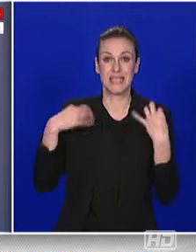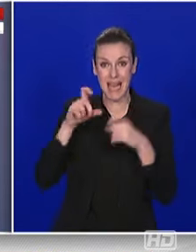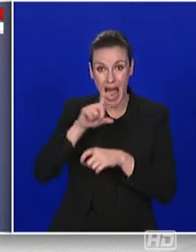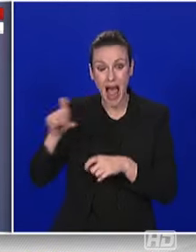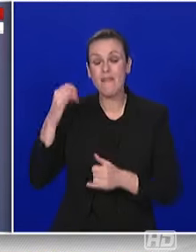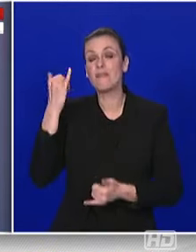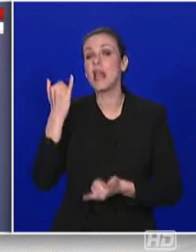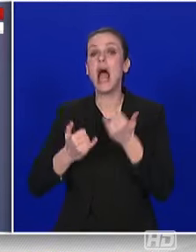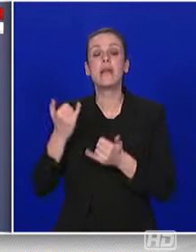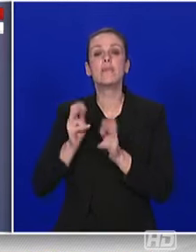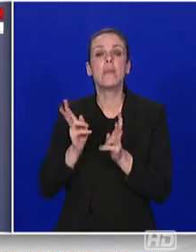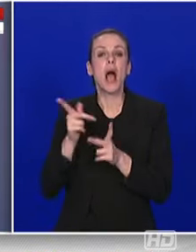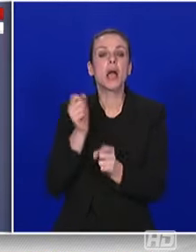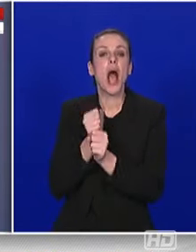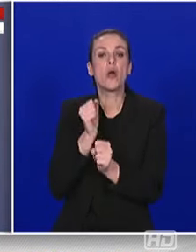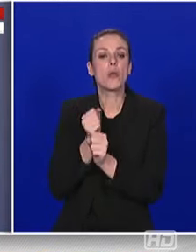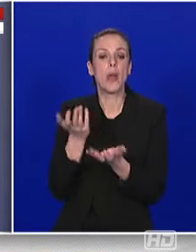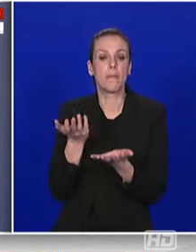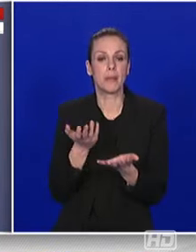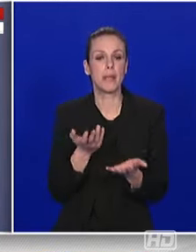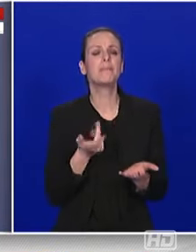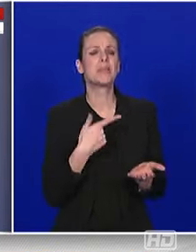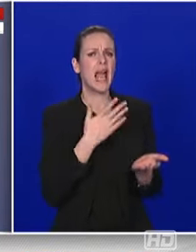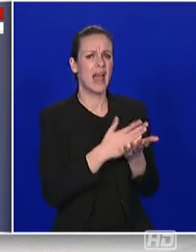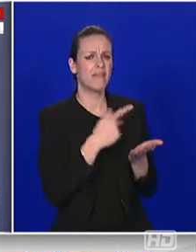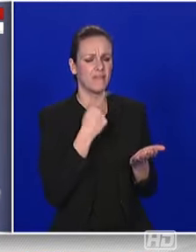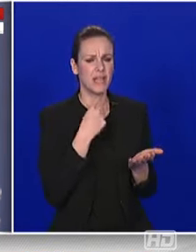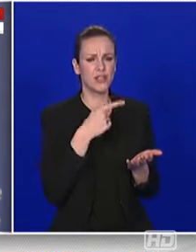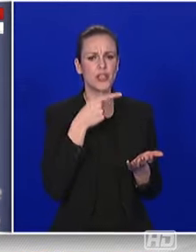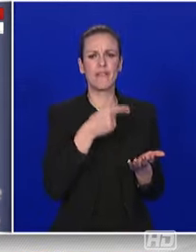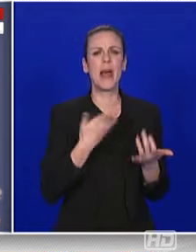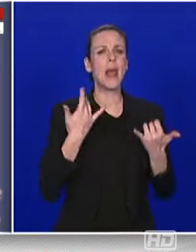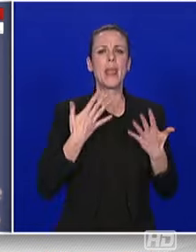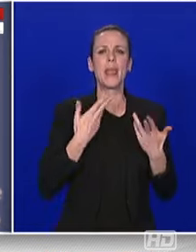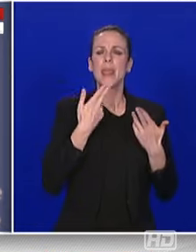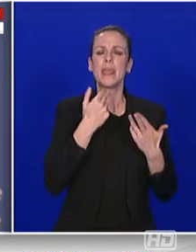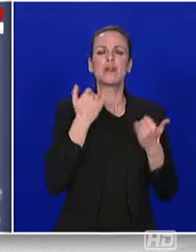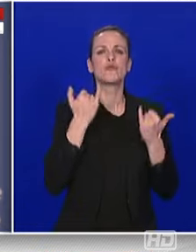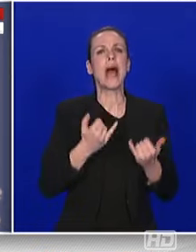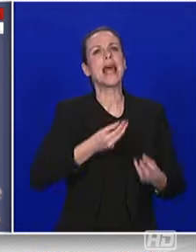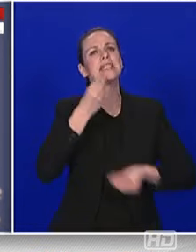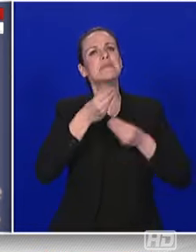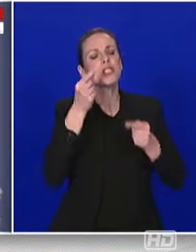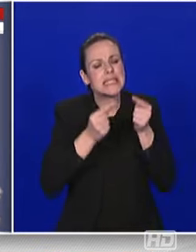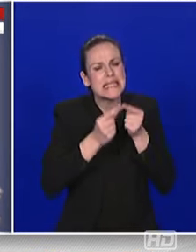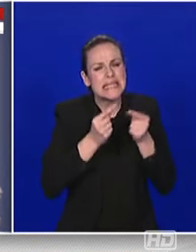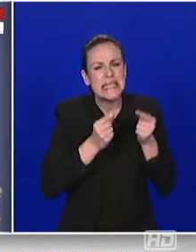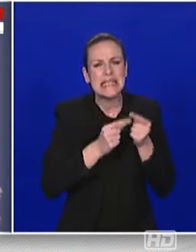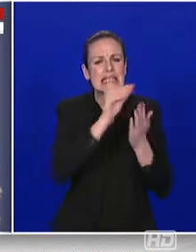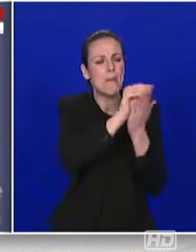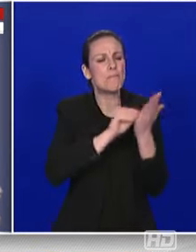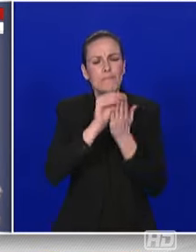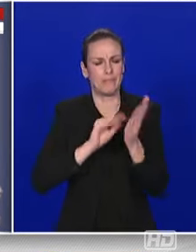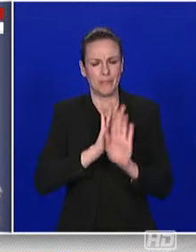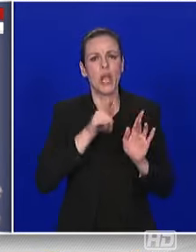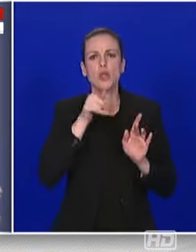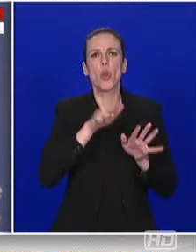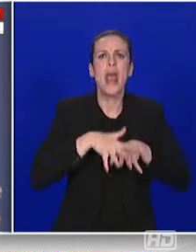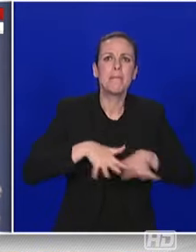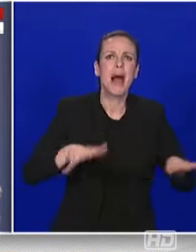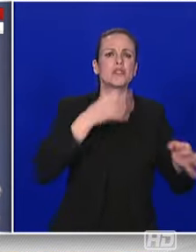koji način bi se ona mogla provoditi? Pa rekla sam već da vam kuharicu danas neću otkriti. Nisu to masovna testiranja i nipošto ne